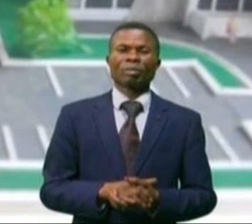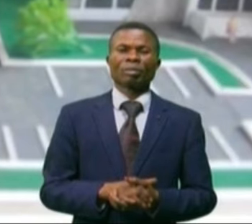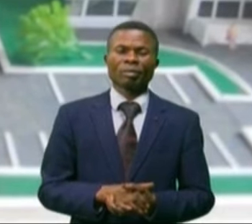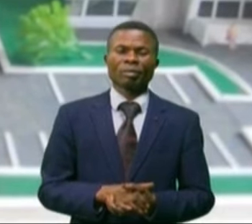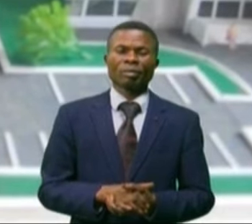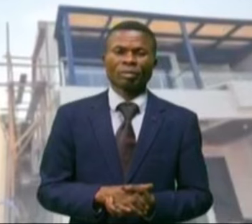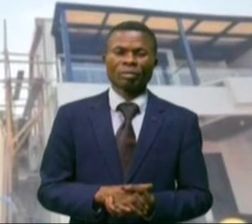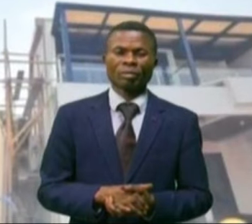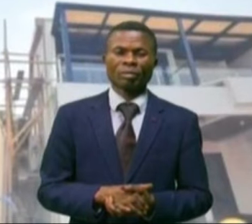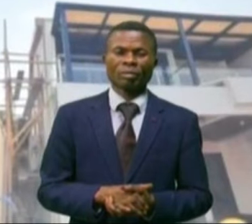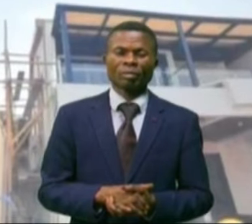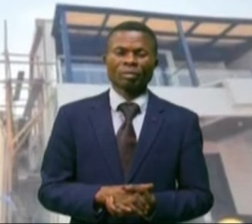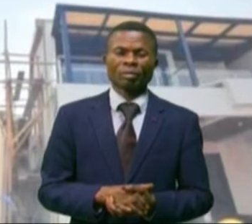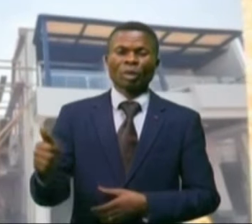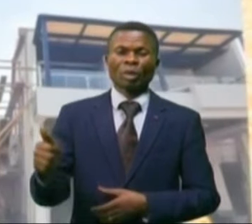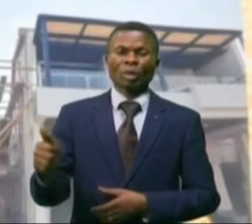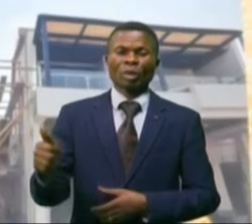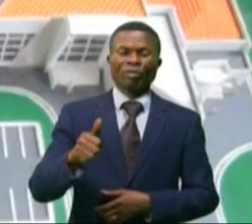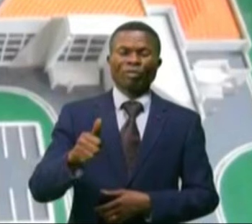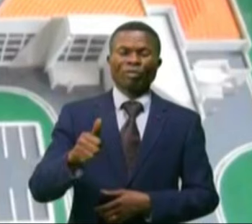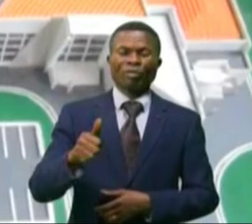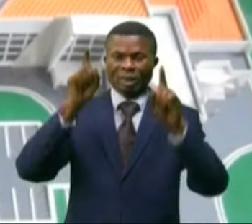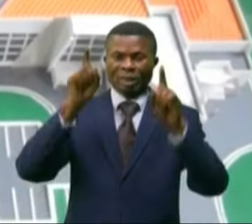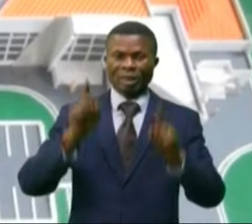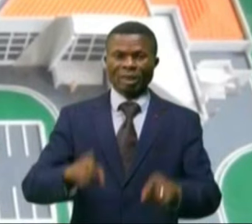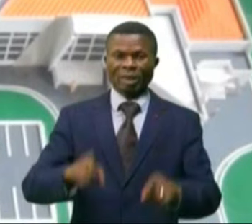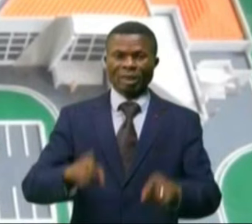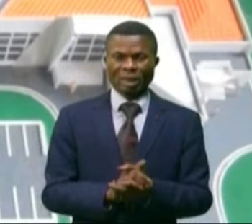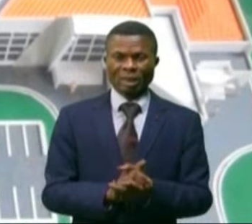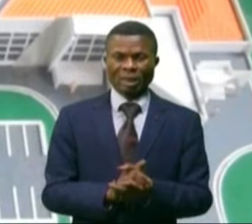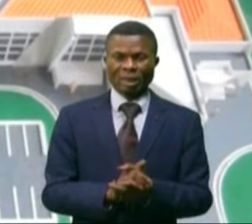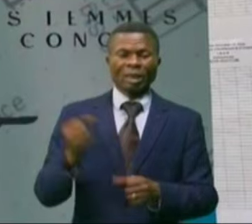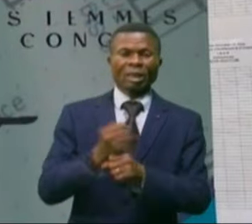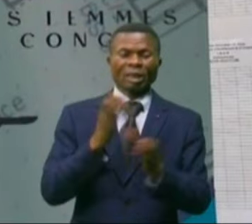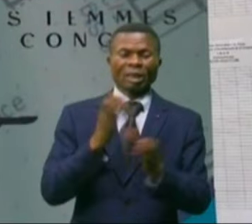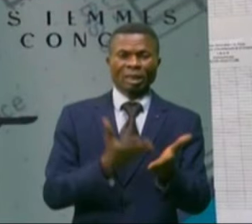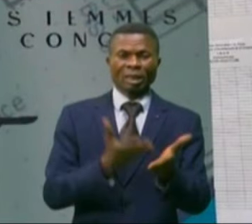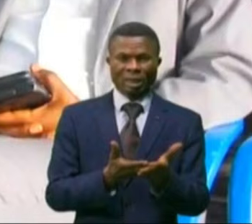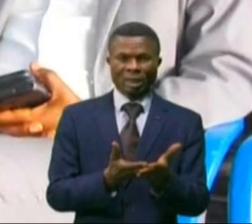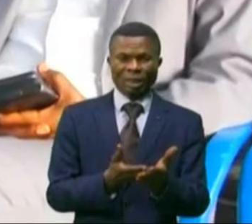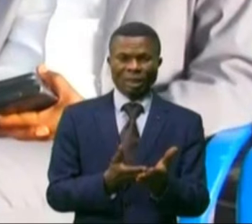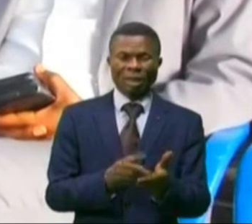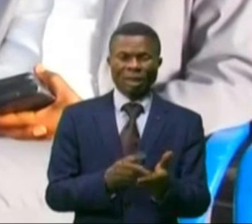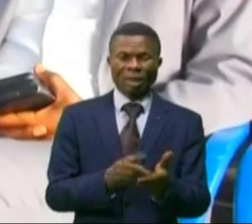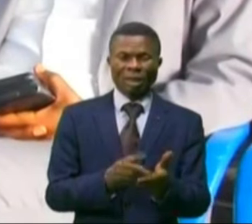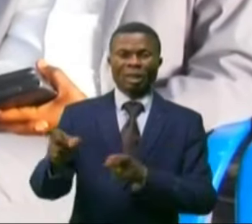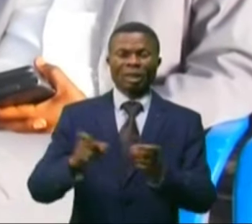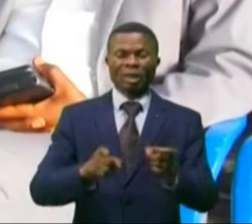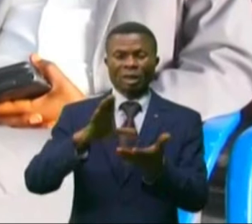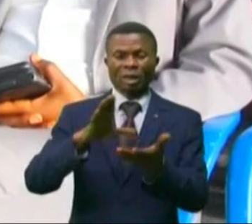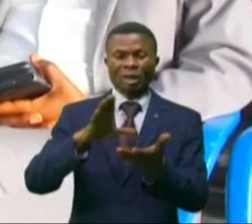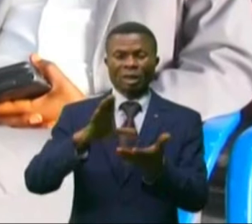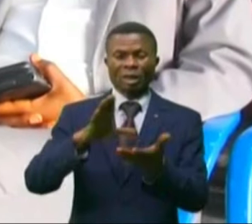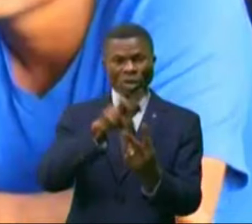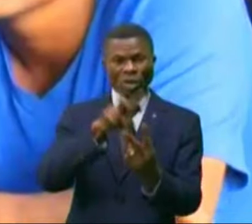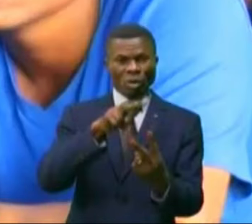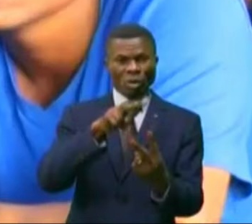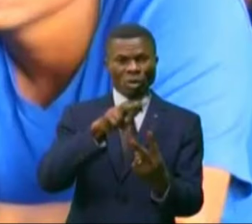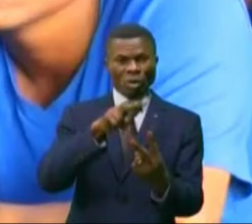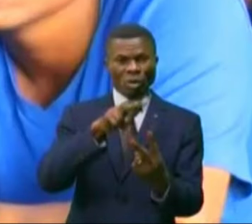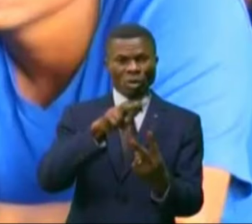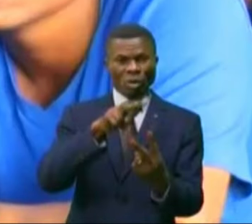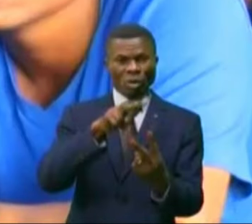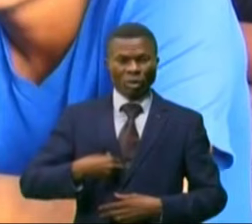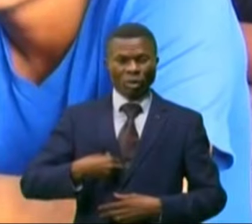En plein XXIe siècle, y a-t-il un métier ou une profession ou encore une filière d'apprentissage réservée uniquement aux femmes ou